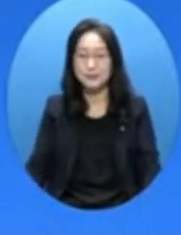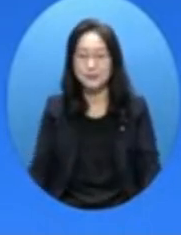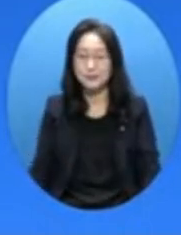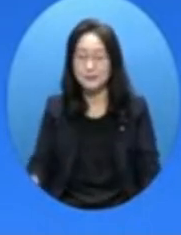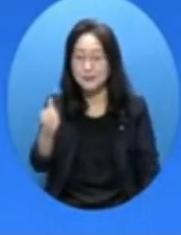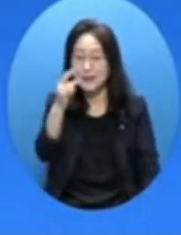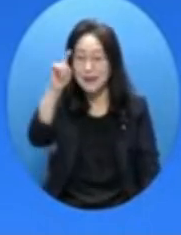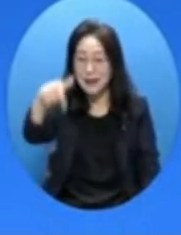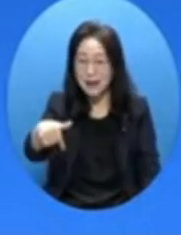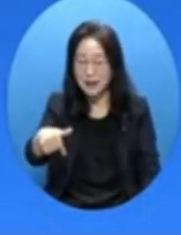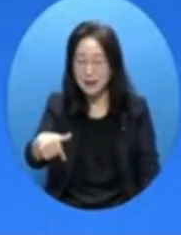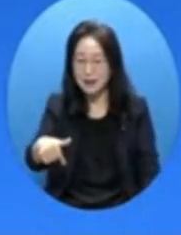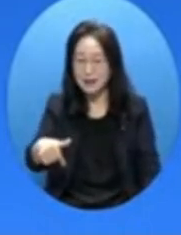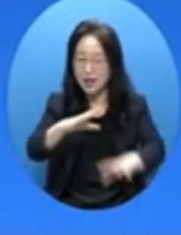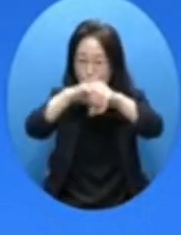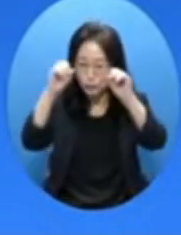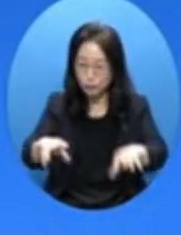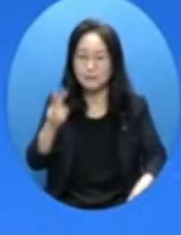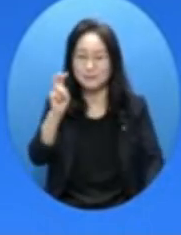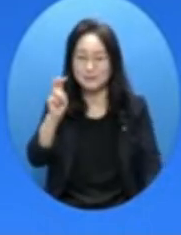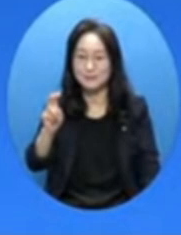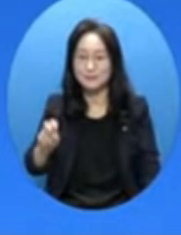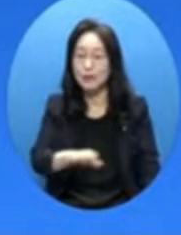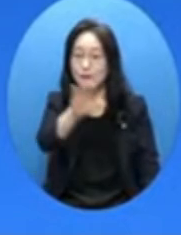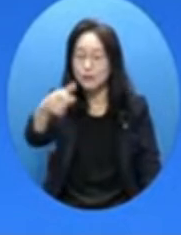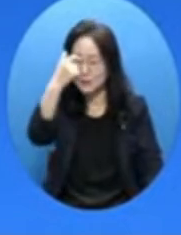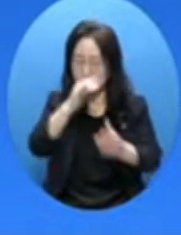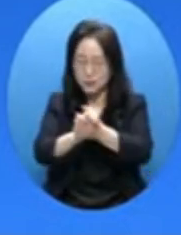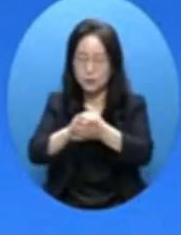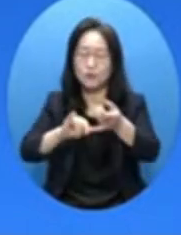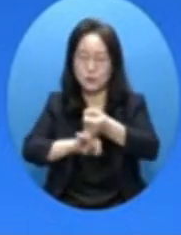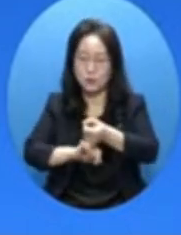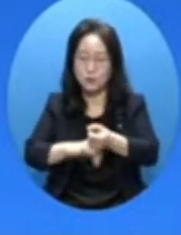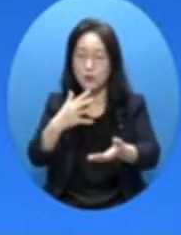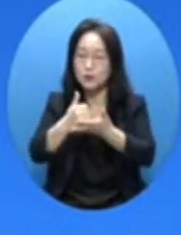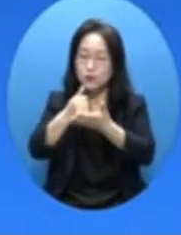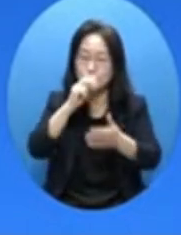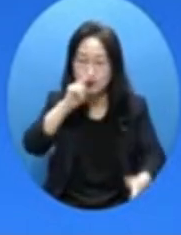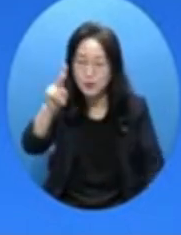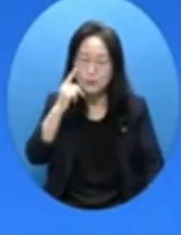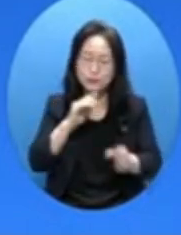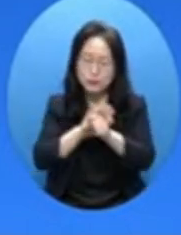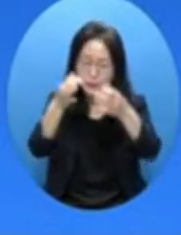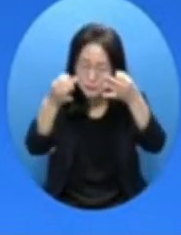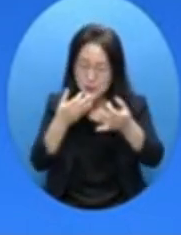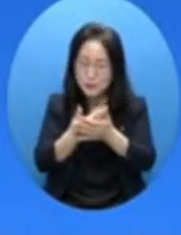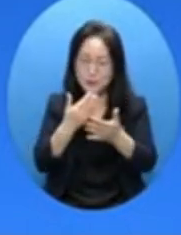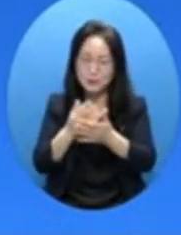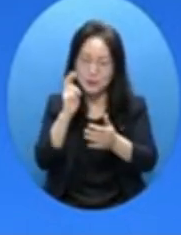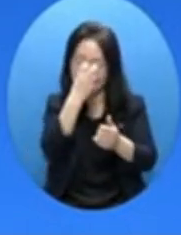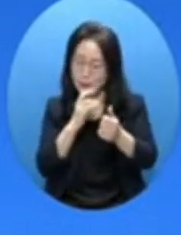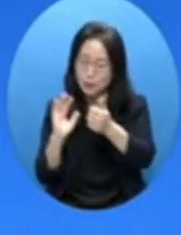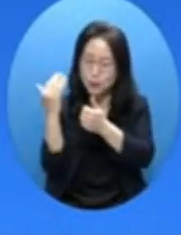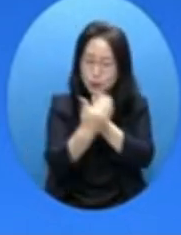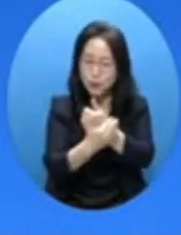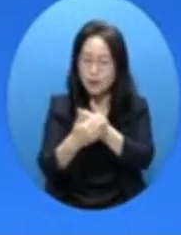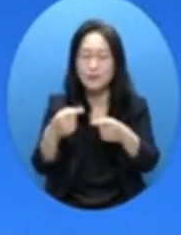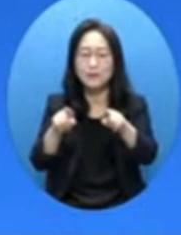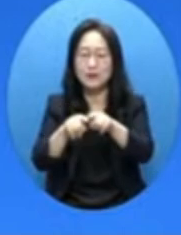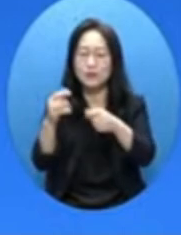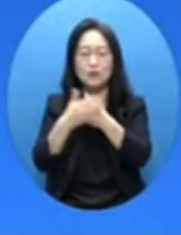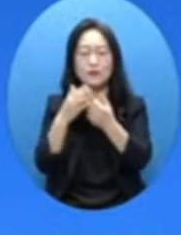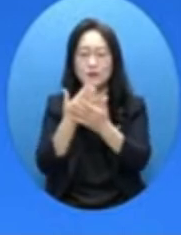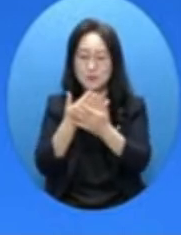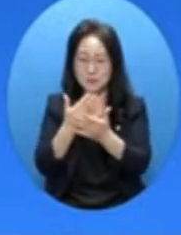핵은 무용지물이 될 것입니다. 우리가 기도해야 됩니다. 주님 우리를 긍휼히 여겨주시고 우리를 지키시고 보호하시고 함께하여